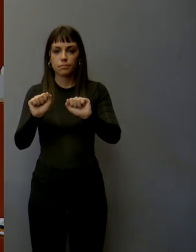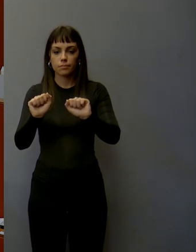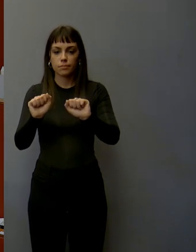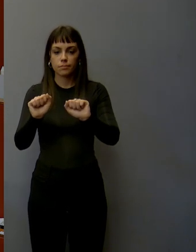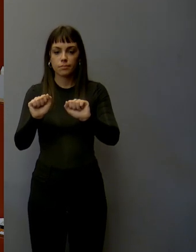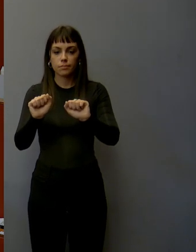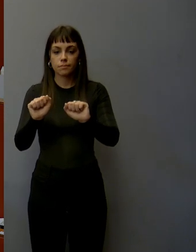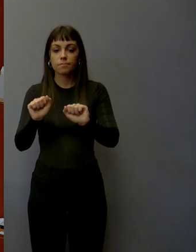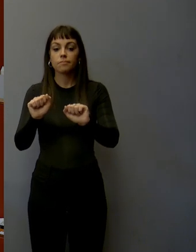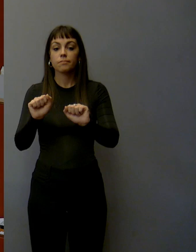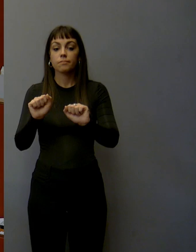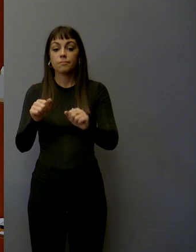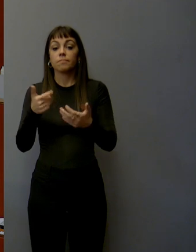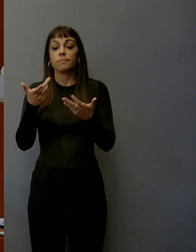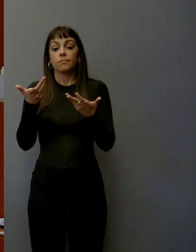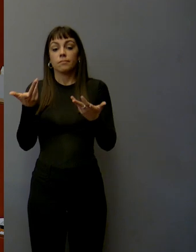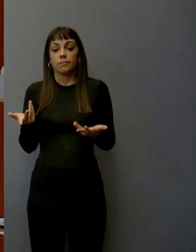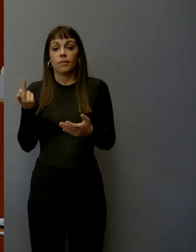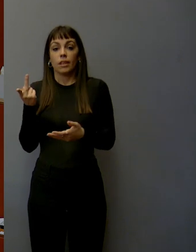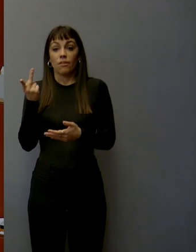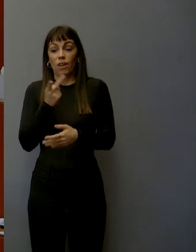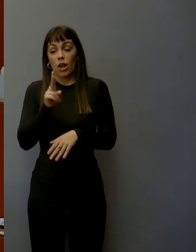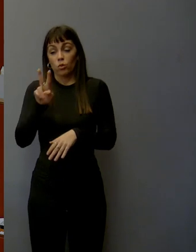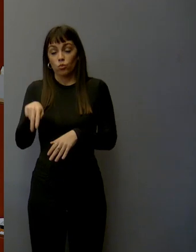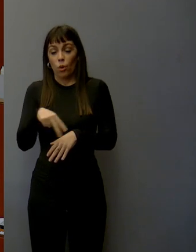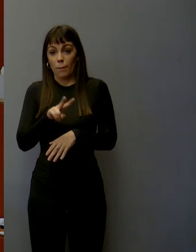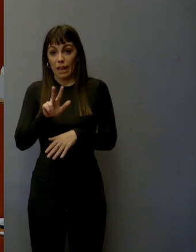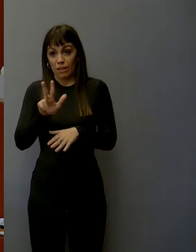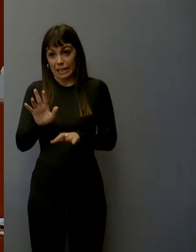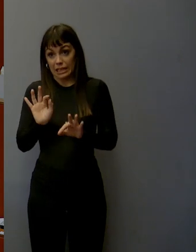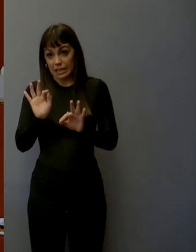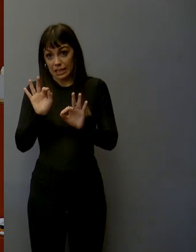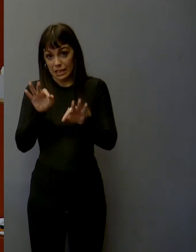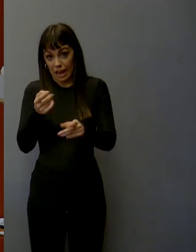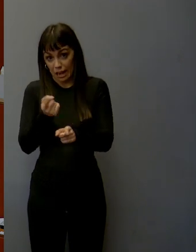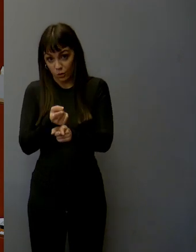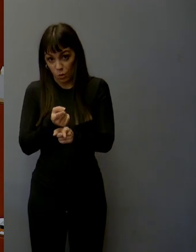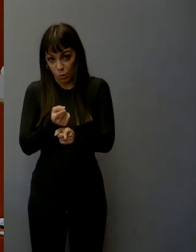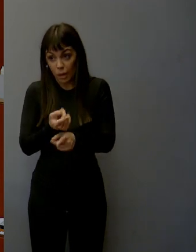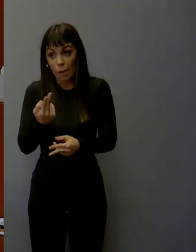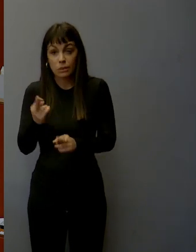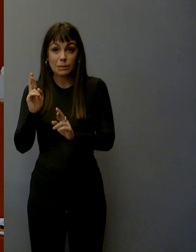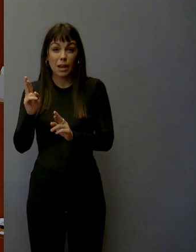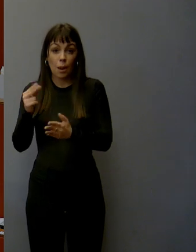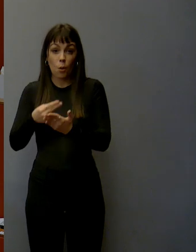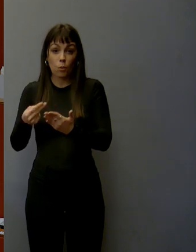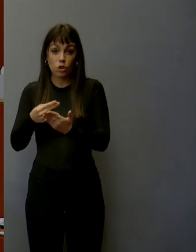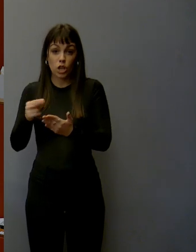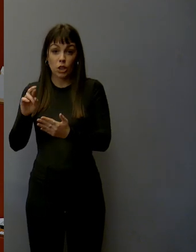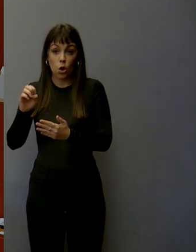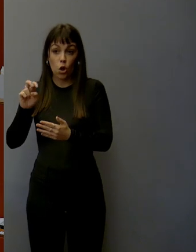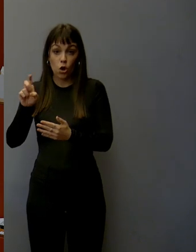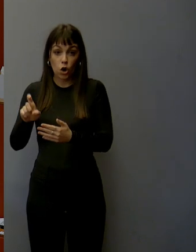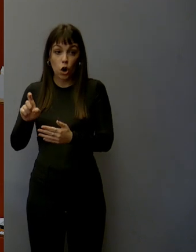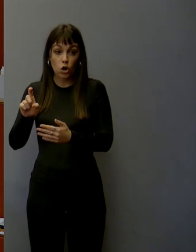però ovviamente dobbiamo arrivare intanto a 2023 poi sperando che nel 2024 con il progetto Rock soil o scolmatore